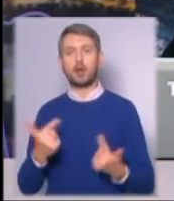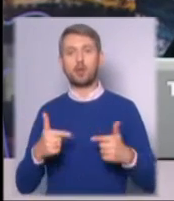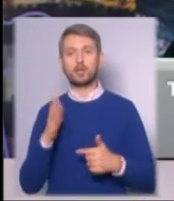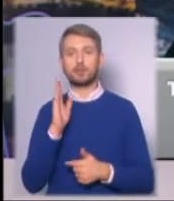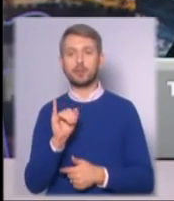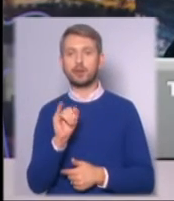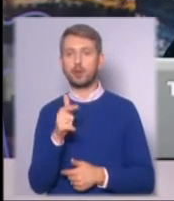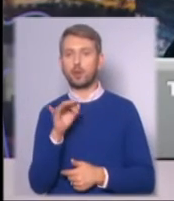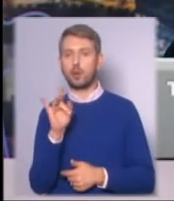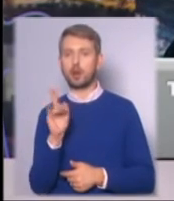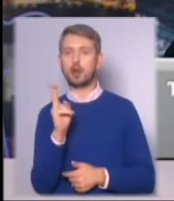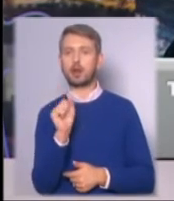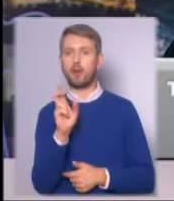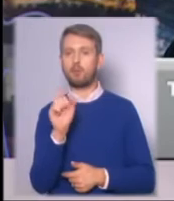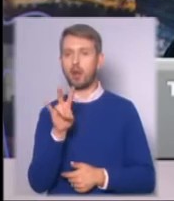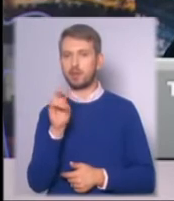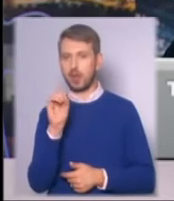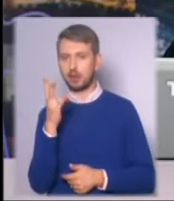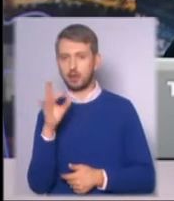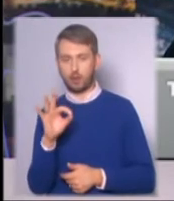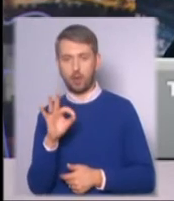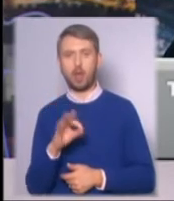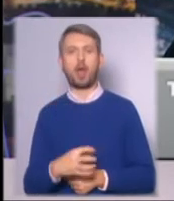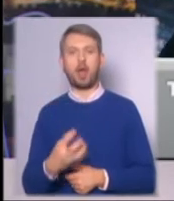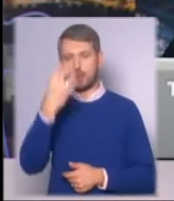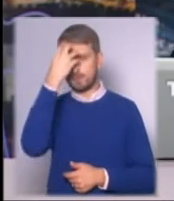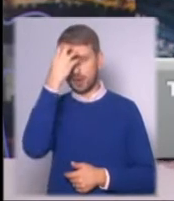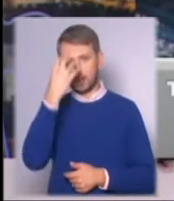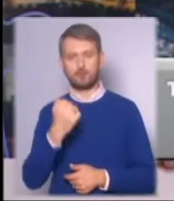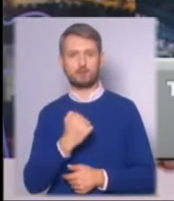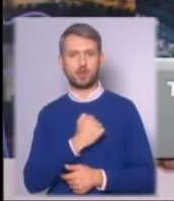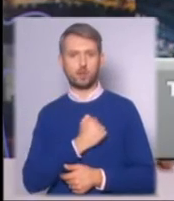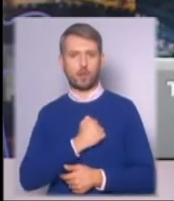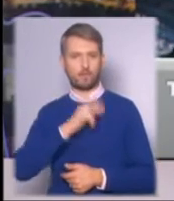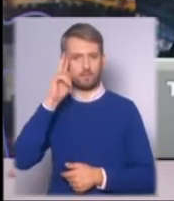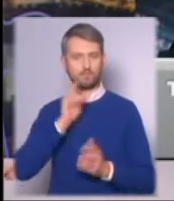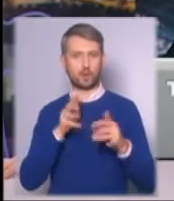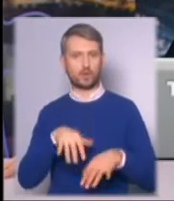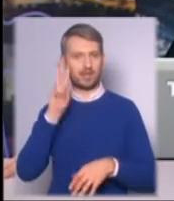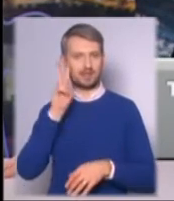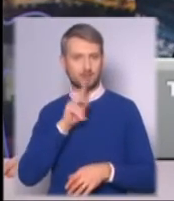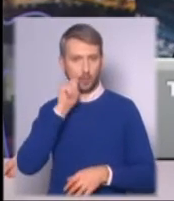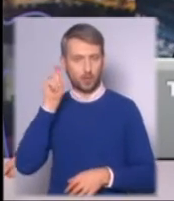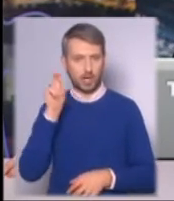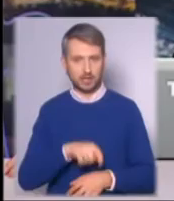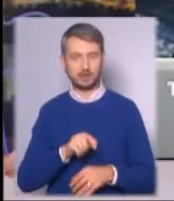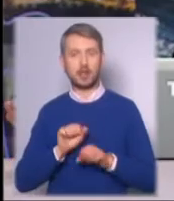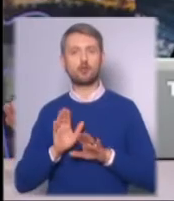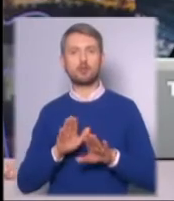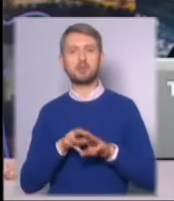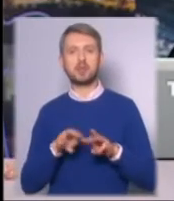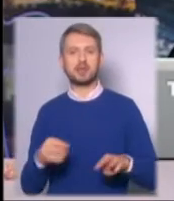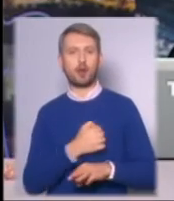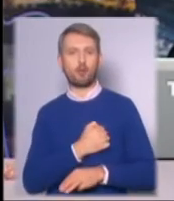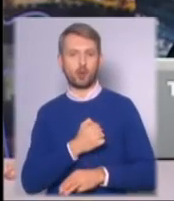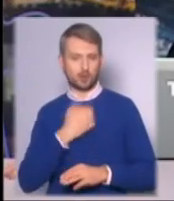Ігор Кабаненко, адмірал Військово-морських сил Збройних сил України, заступник міністра оборони України у 2014-2015 роках.